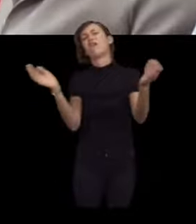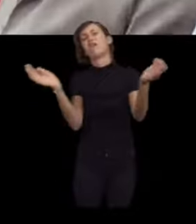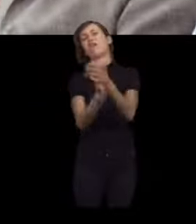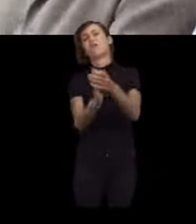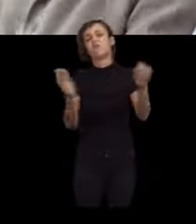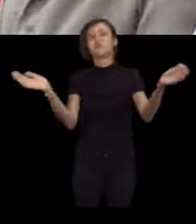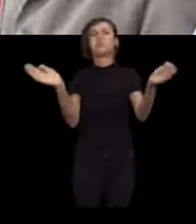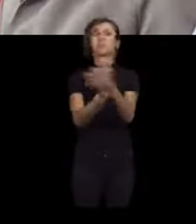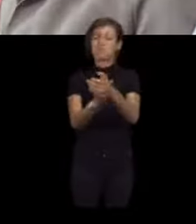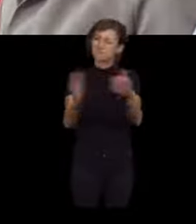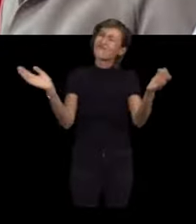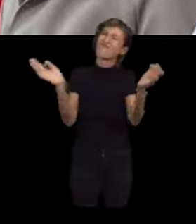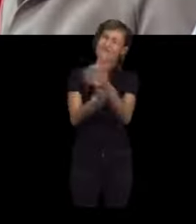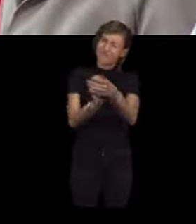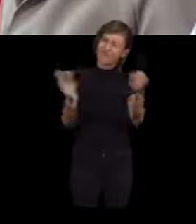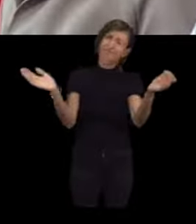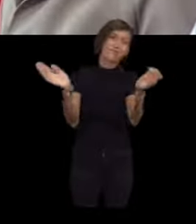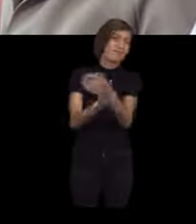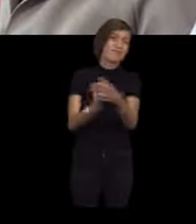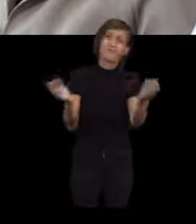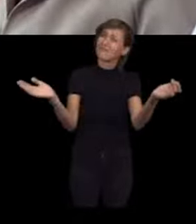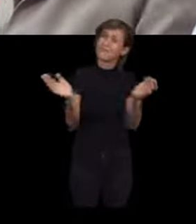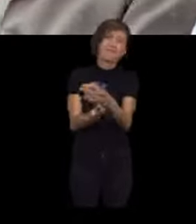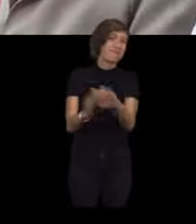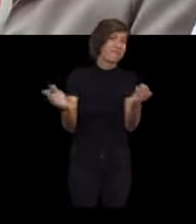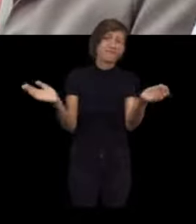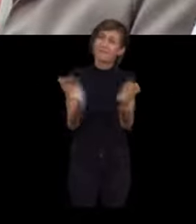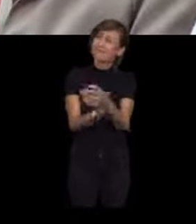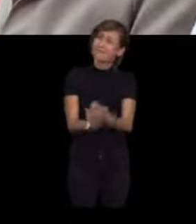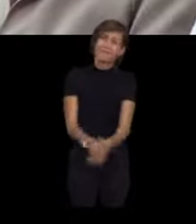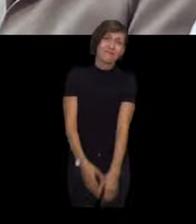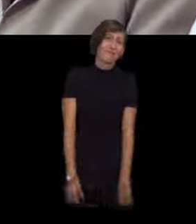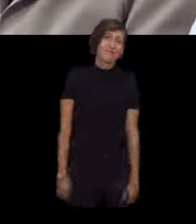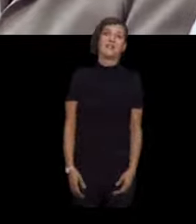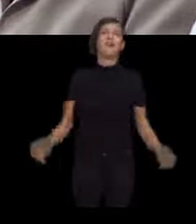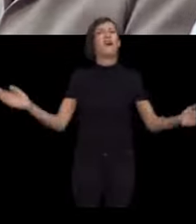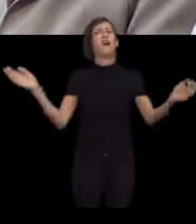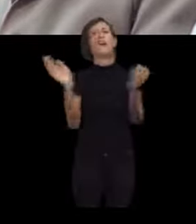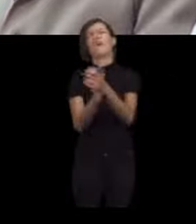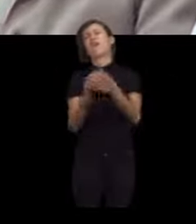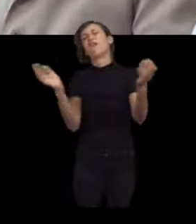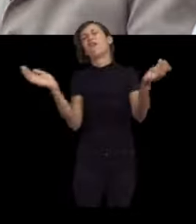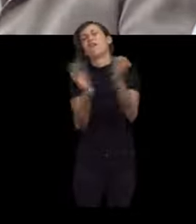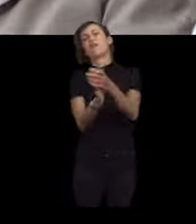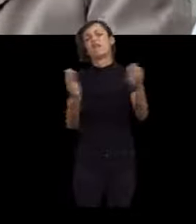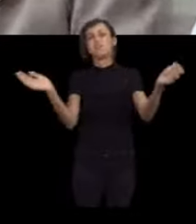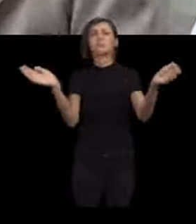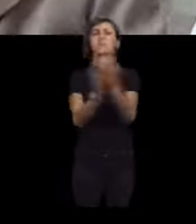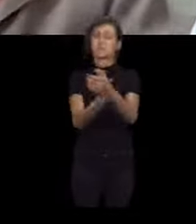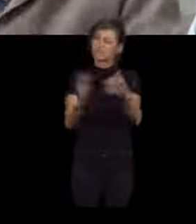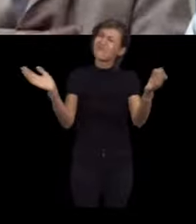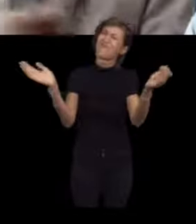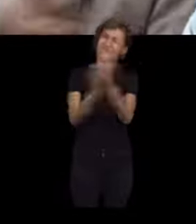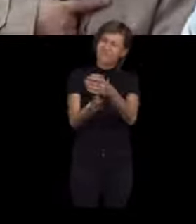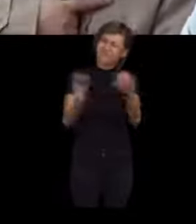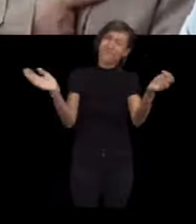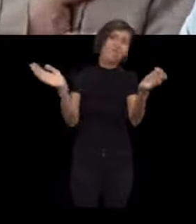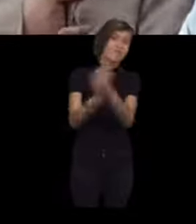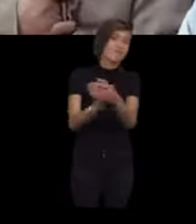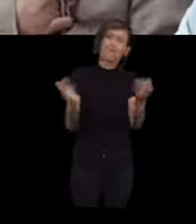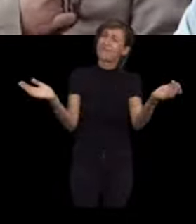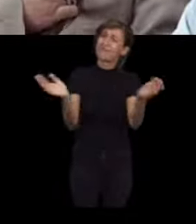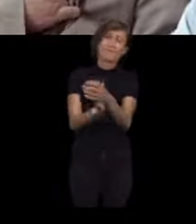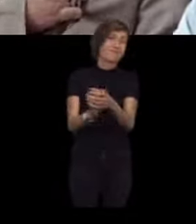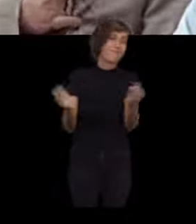primi di novembre, per cortesia cerca di non gufare continuamente, se no ti faccio rimanere nell'oculo tutta la panchina tutta la vita. Ah!